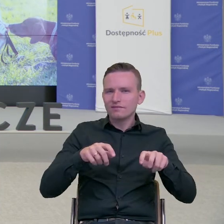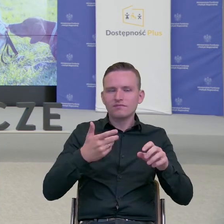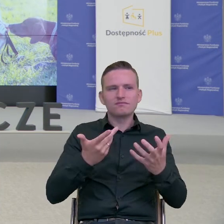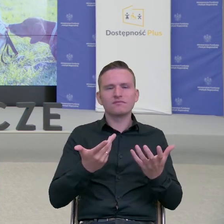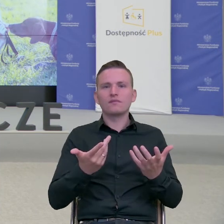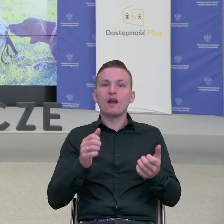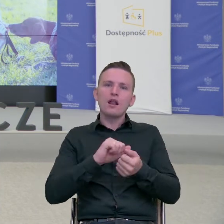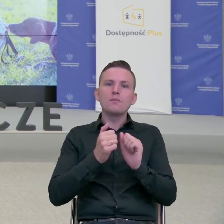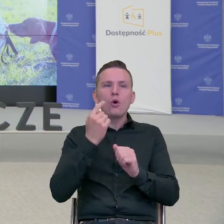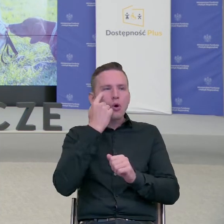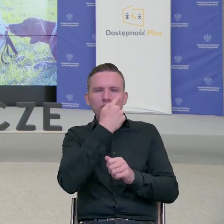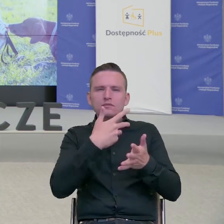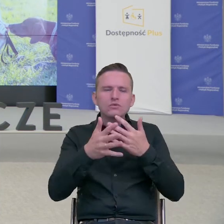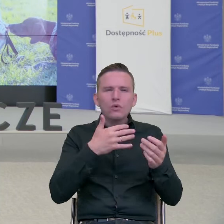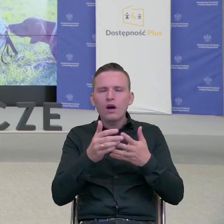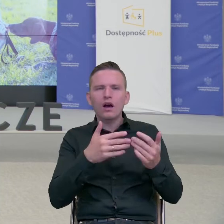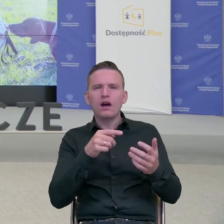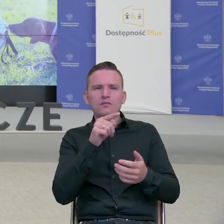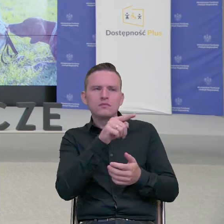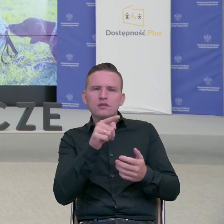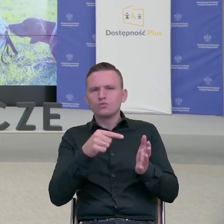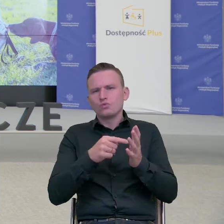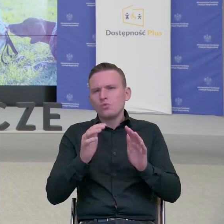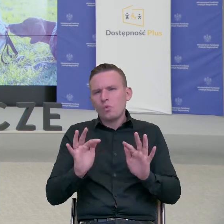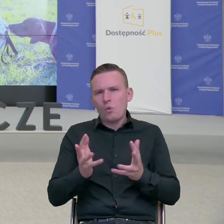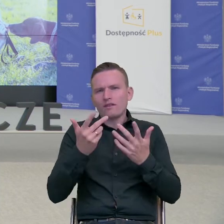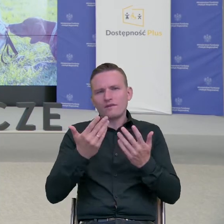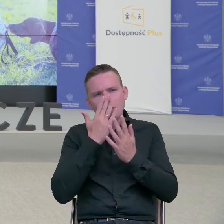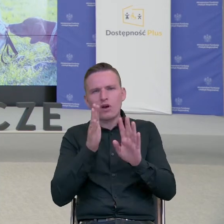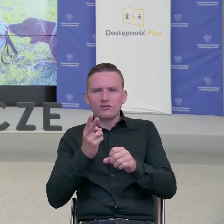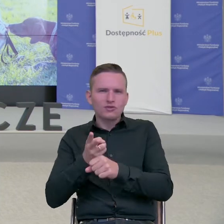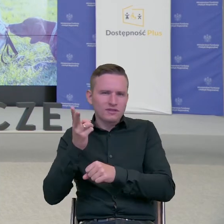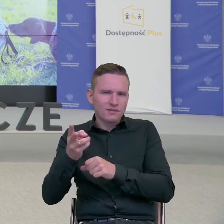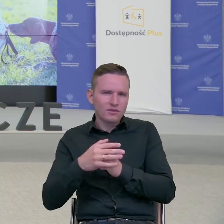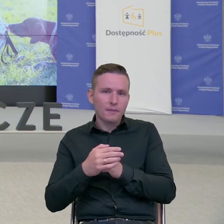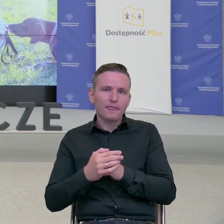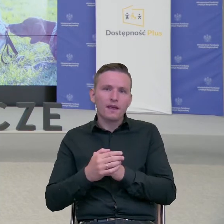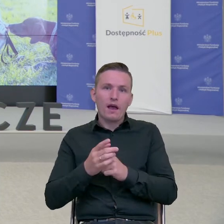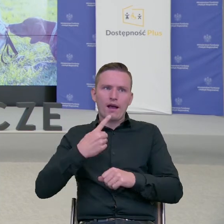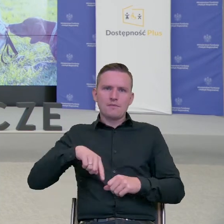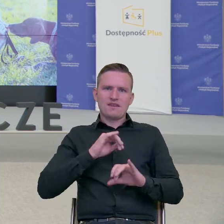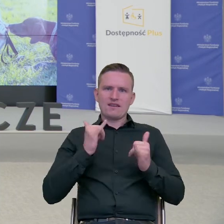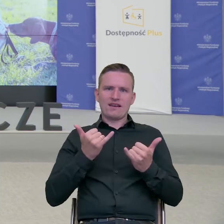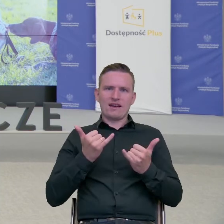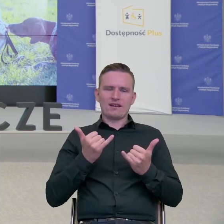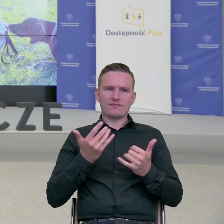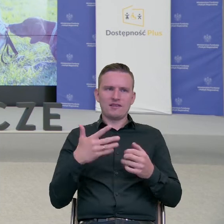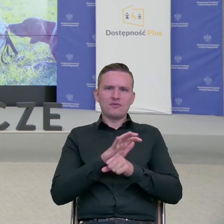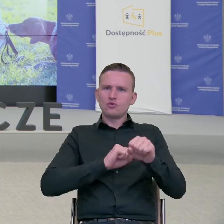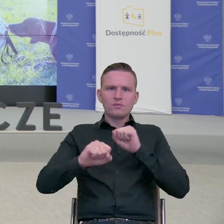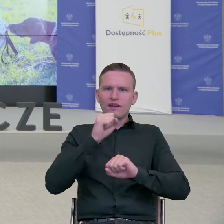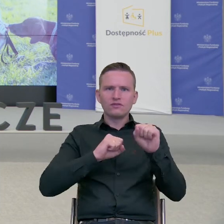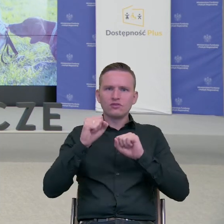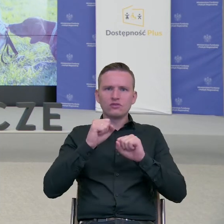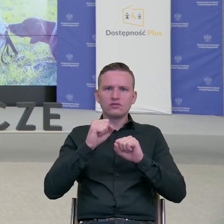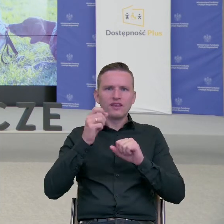dla osób niedowidzących, ale zdaliśmy sobie sprawę, że tak naprawdę to jest bardzo proste. Wystarczy tylko